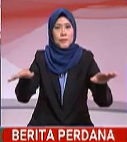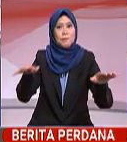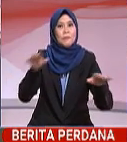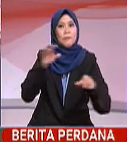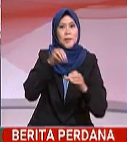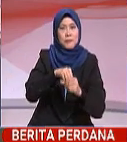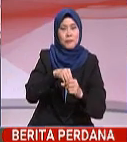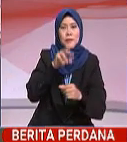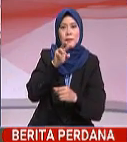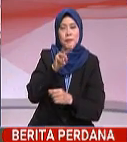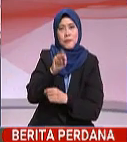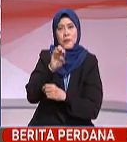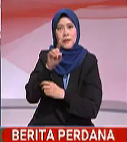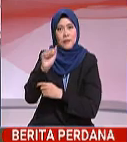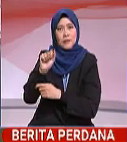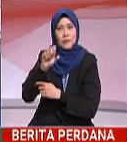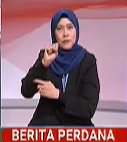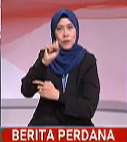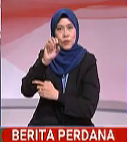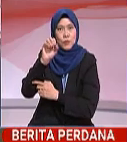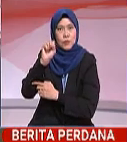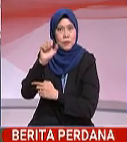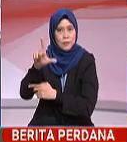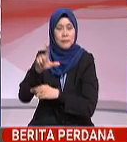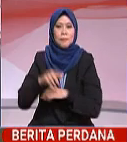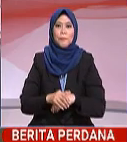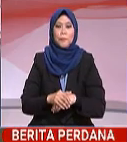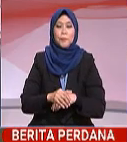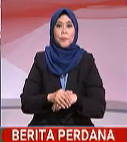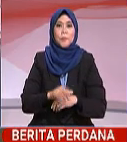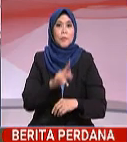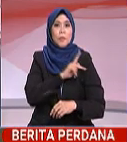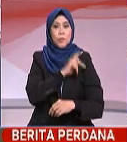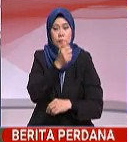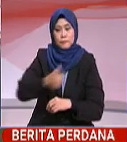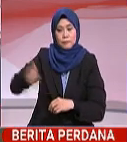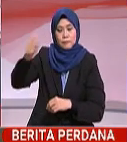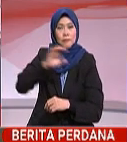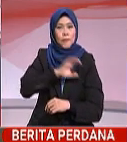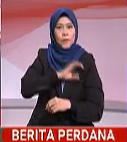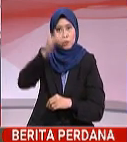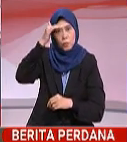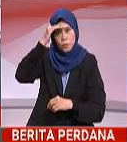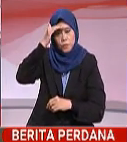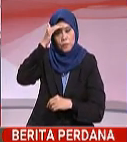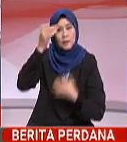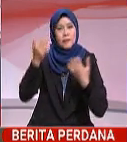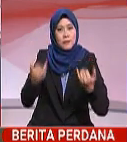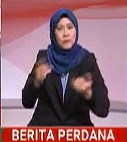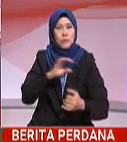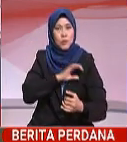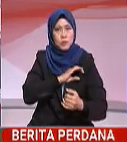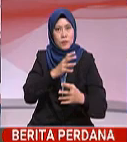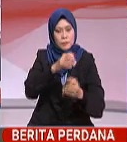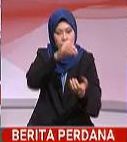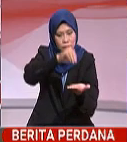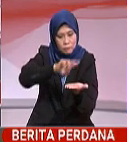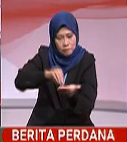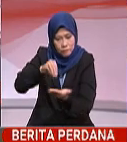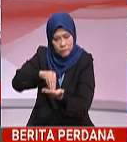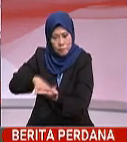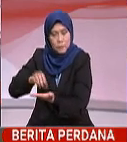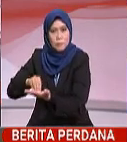sosial baru-baru ini. Dan Ketua Polis Johor Dato' Ayub Khan Maidin Piche berkata polis sudah mengambil keterangan daripada